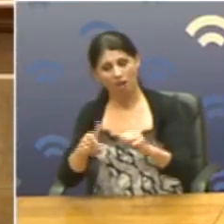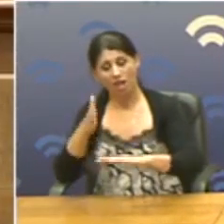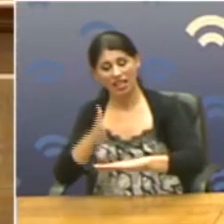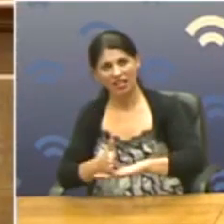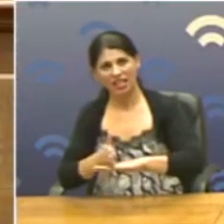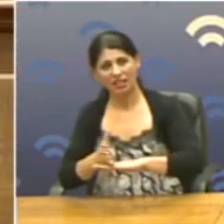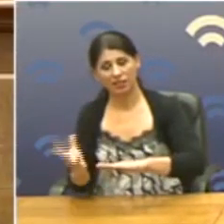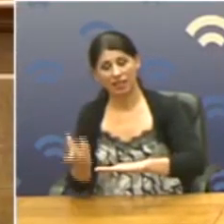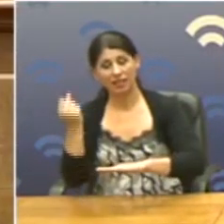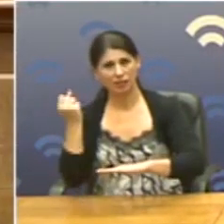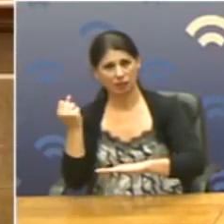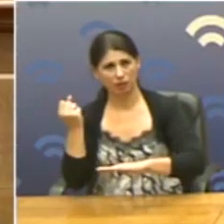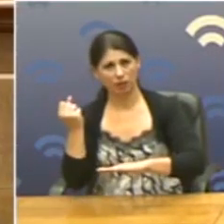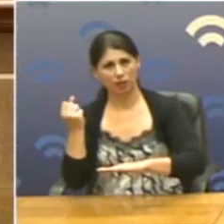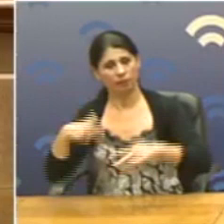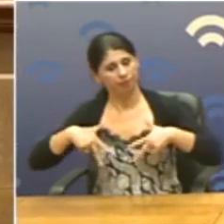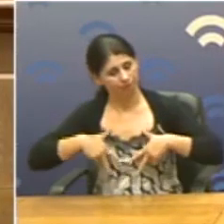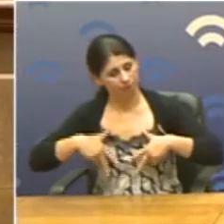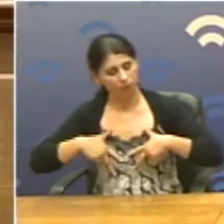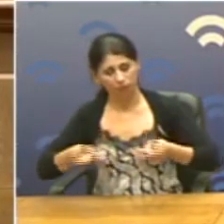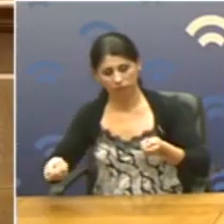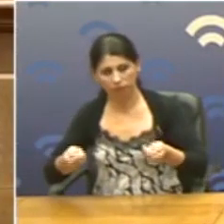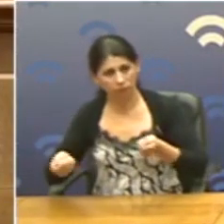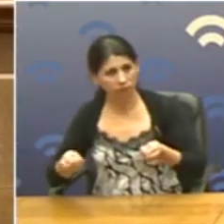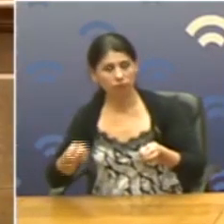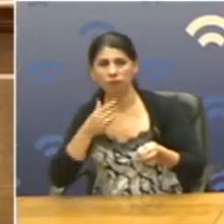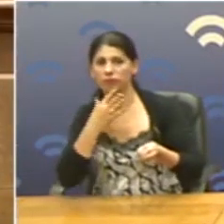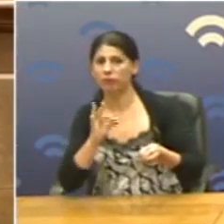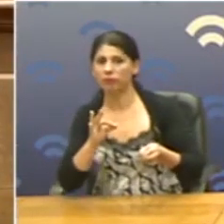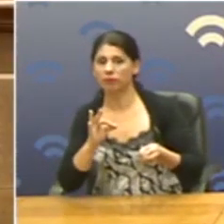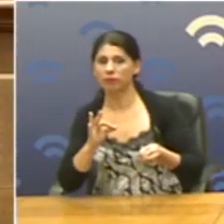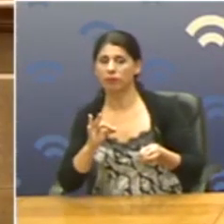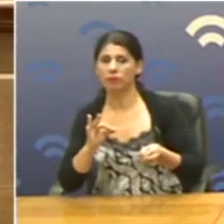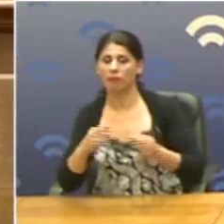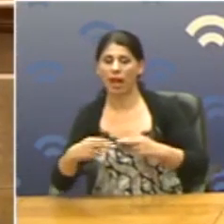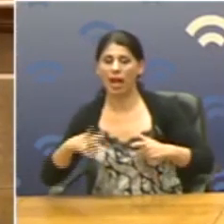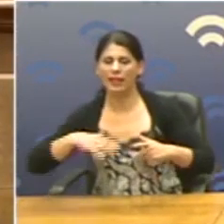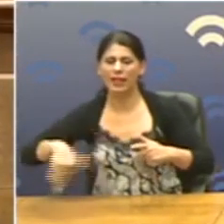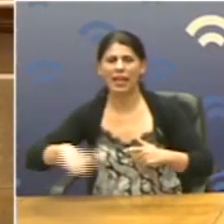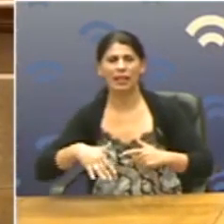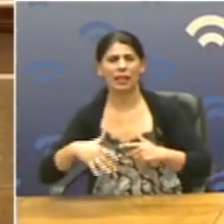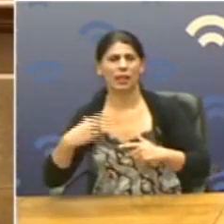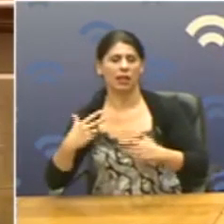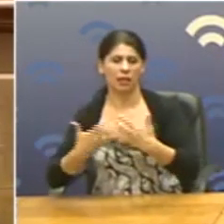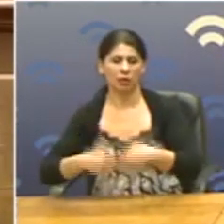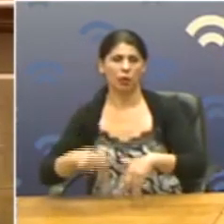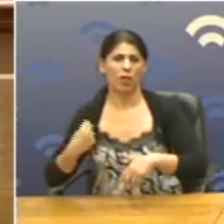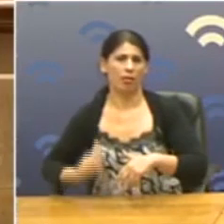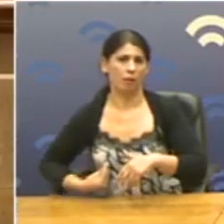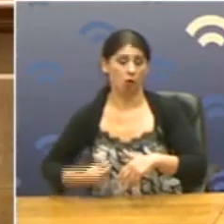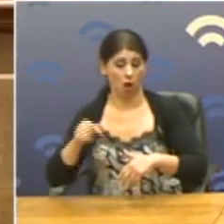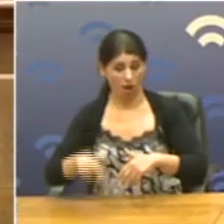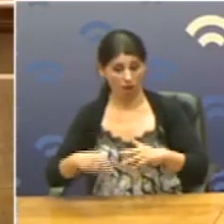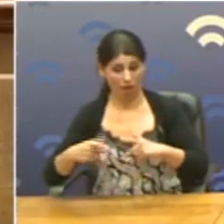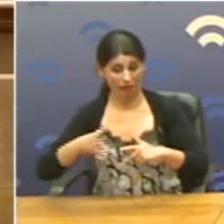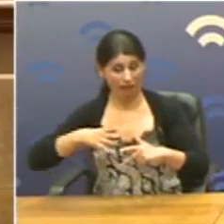και εξασφαλίζουν την κυβερνησιμότητά τους, δηλαδή την αντιλαϊκή λειτουργία των Δήμων. Αυτή η